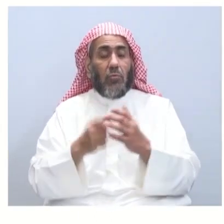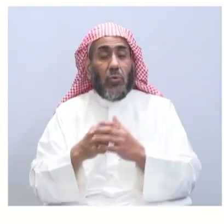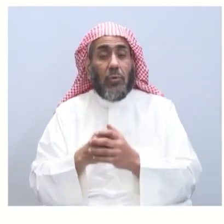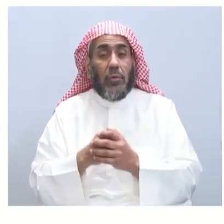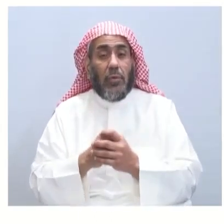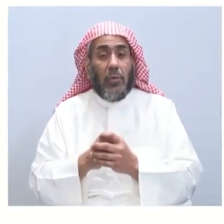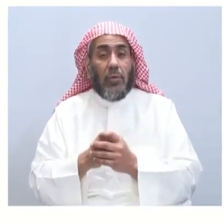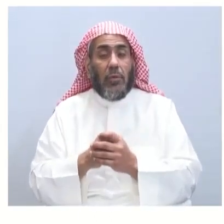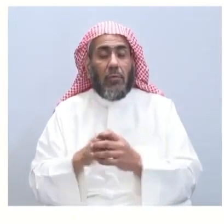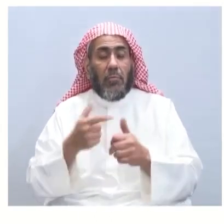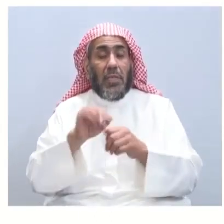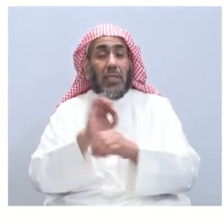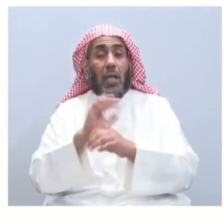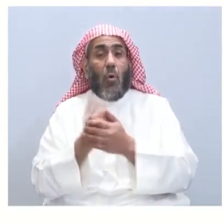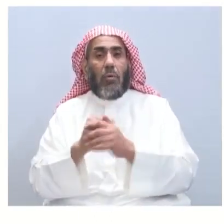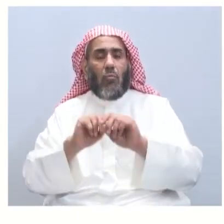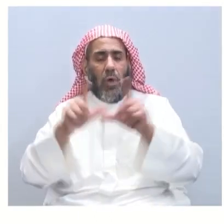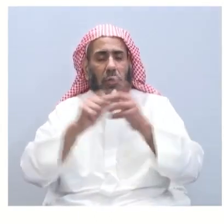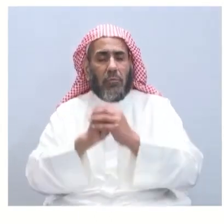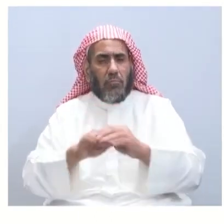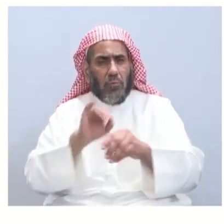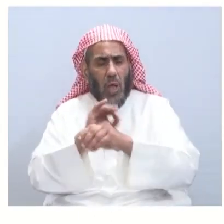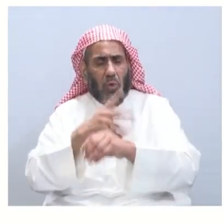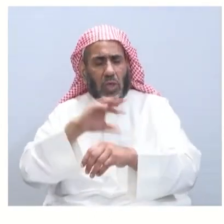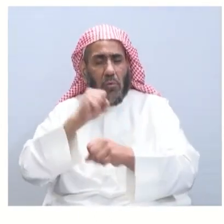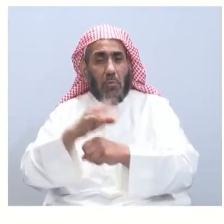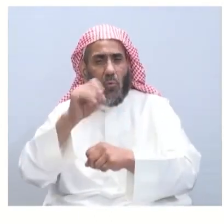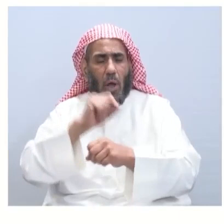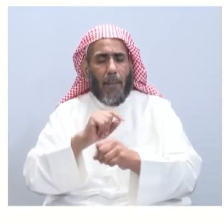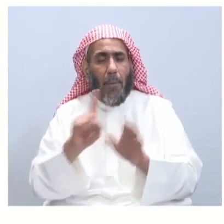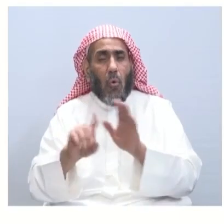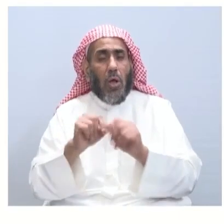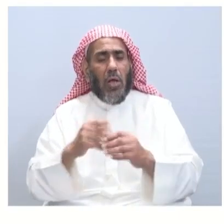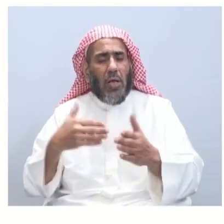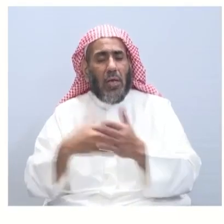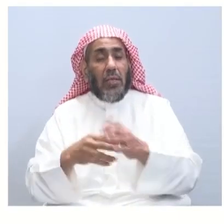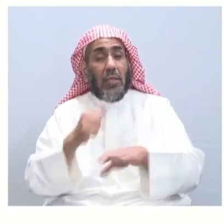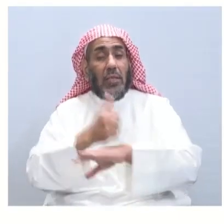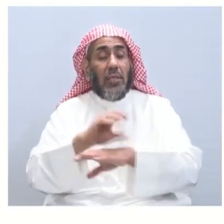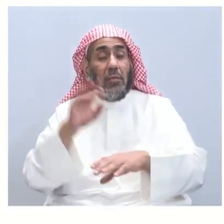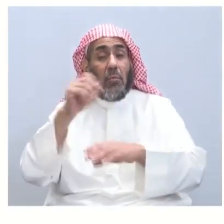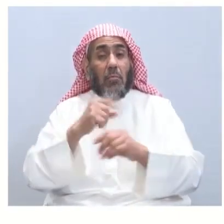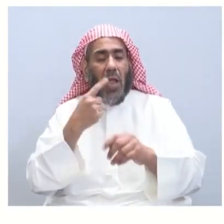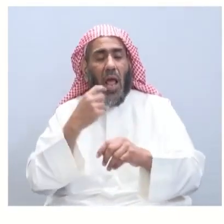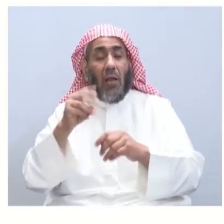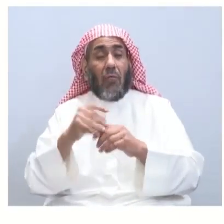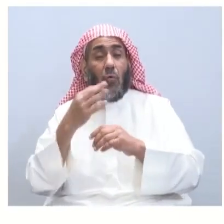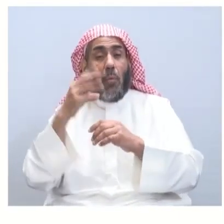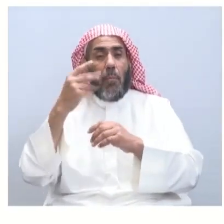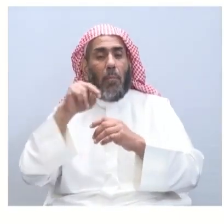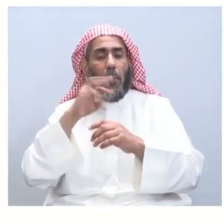من من بدء الدعوه دعوه الشيخ محمد عبد الوهاب طبعا حتى تاسيس المملكه طبعا من